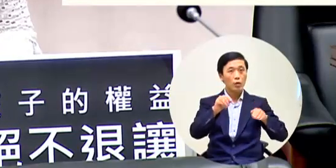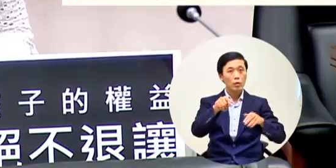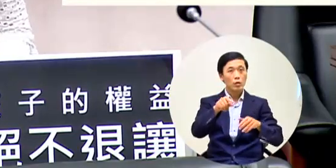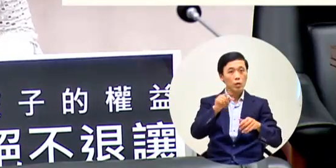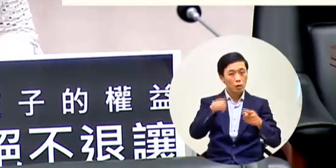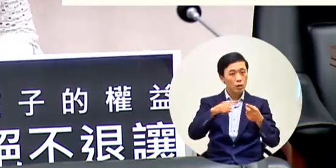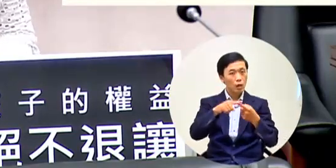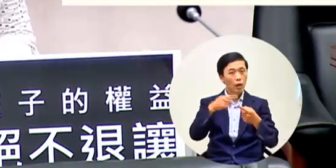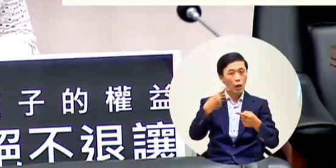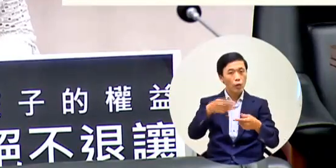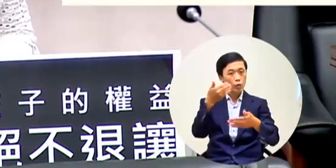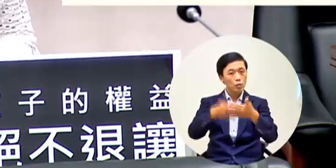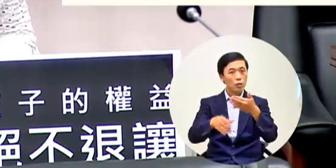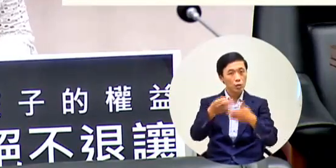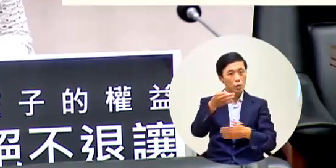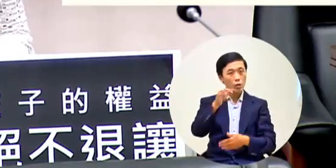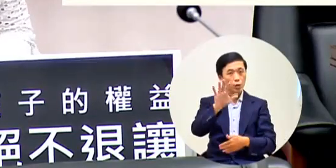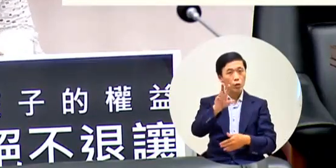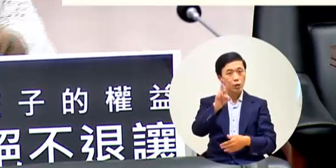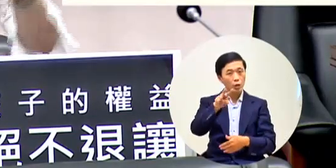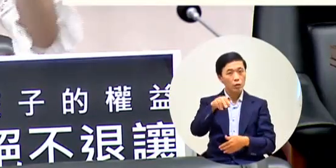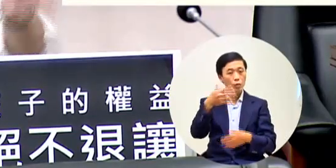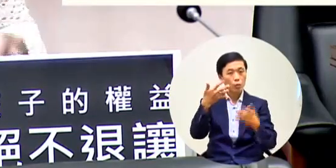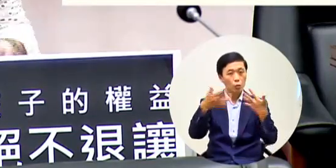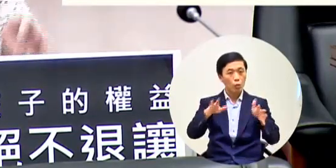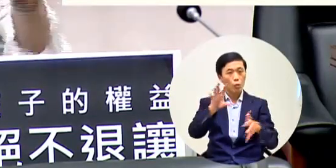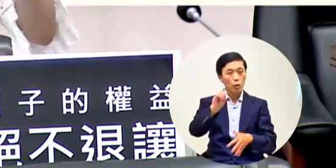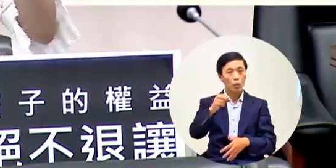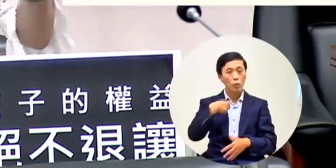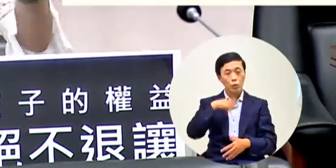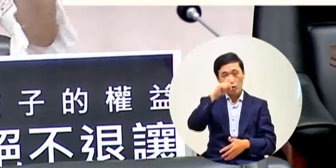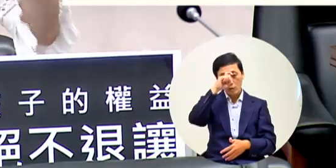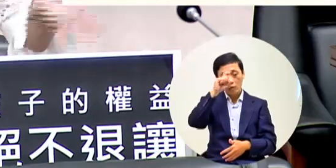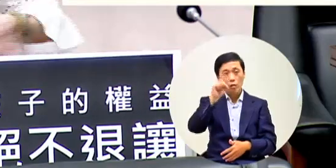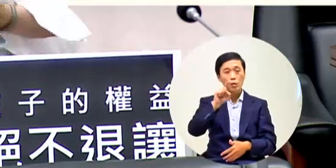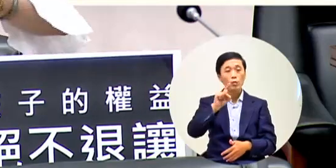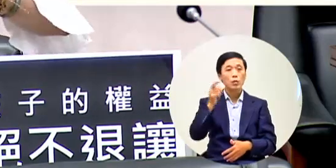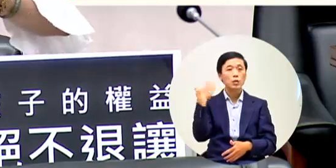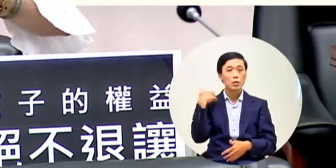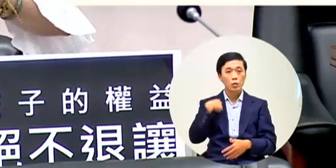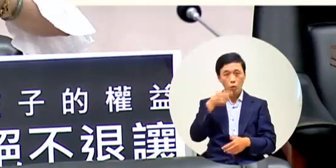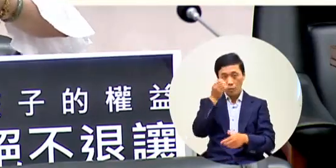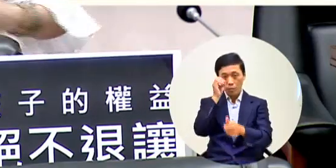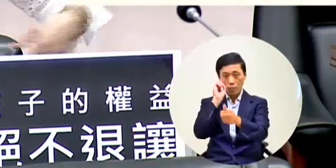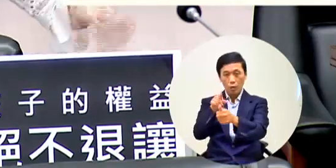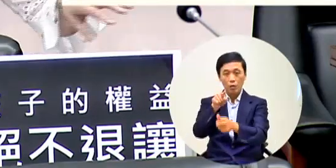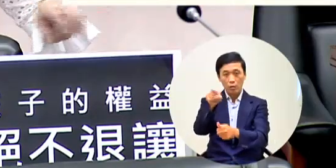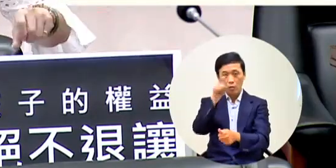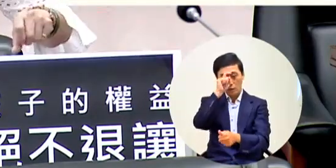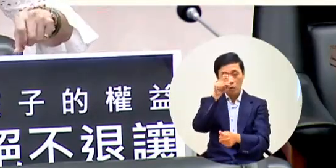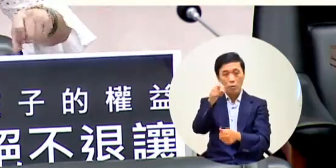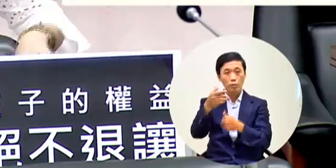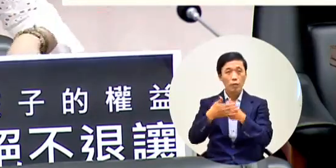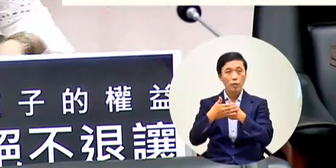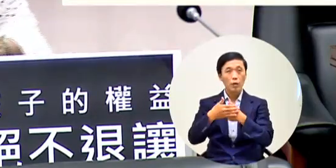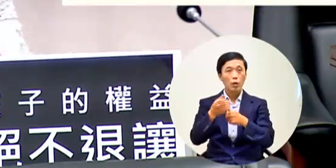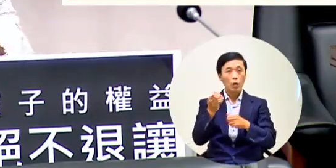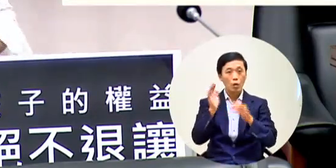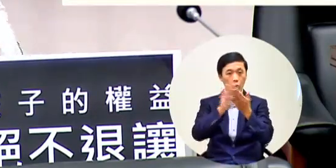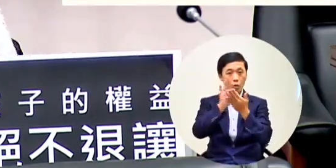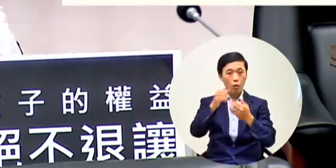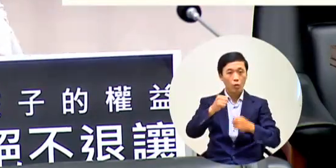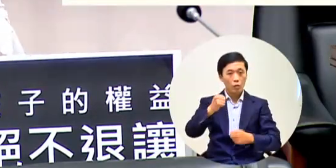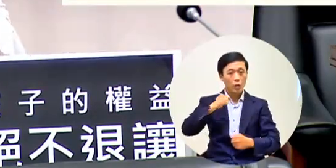有结余款将近2000多万。我也希望说，当时要求你们在做后进溪的栏杆的改善以